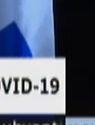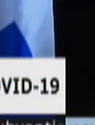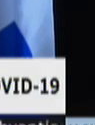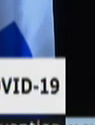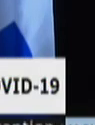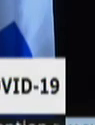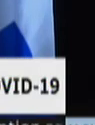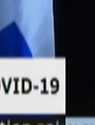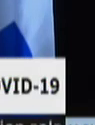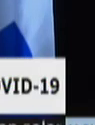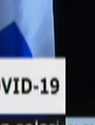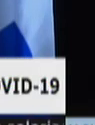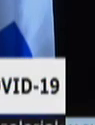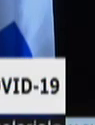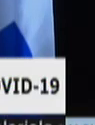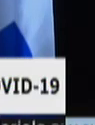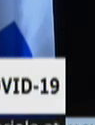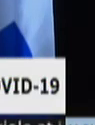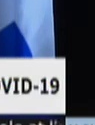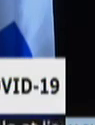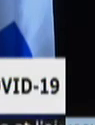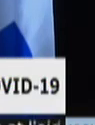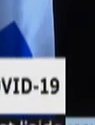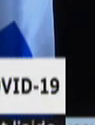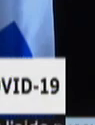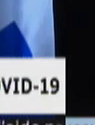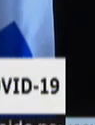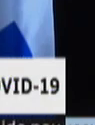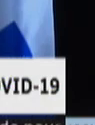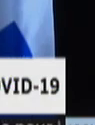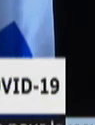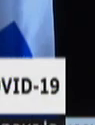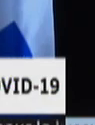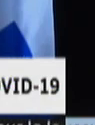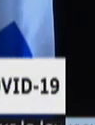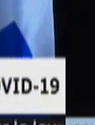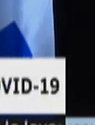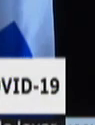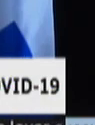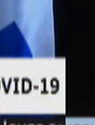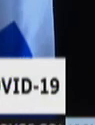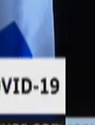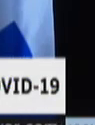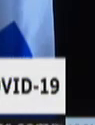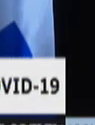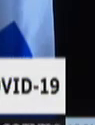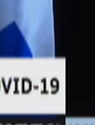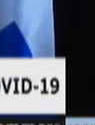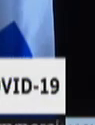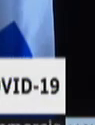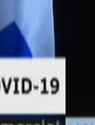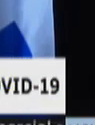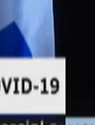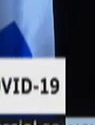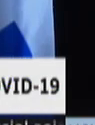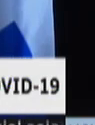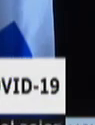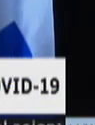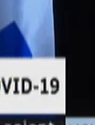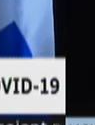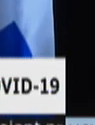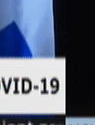Les associations de bars seront interpellées, elles ont un rôle à jouer. Alors, de façon générale, nous sommes